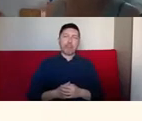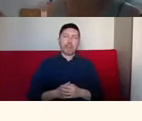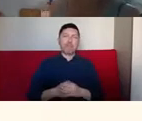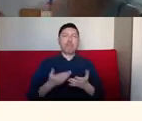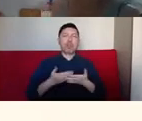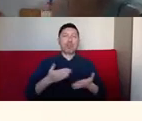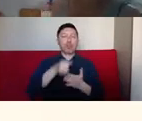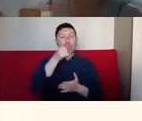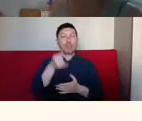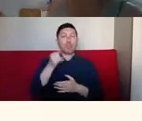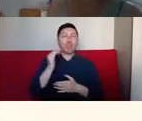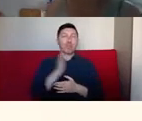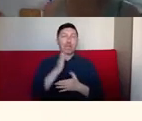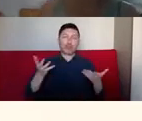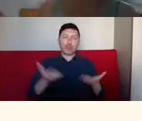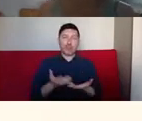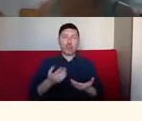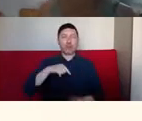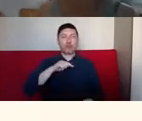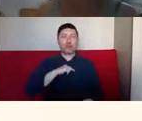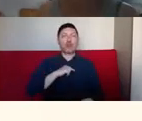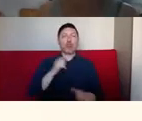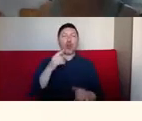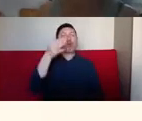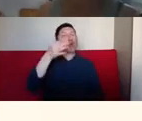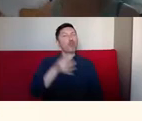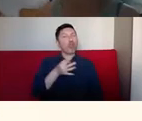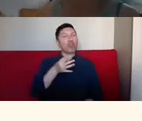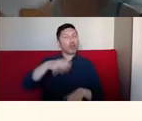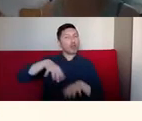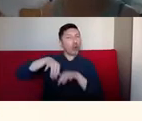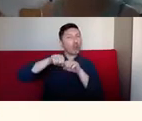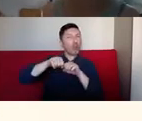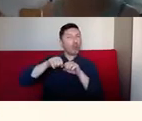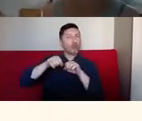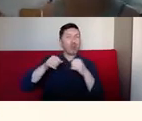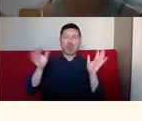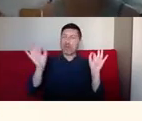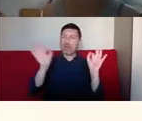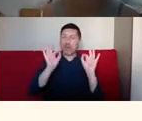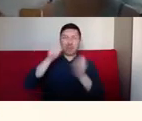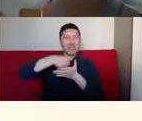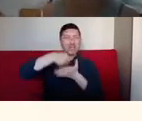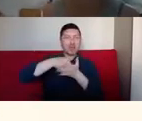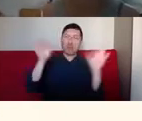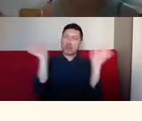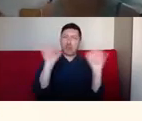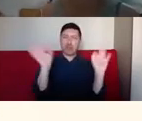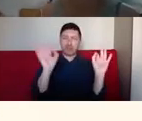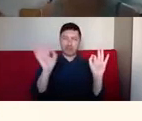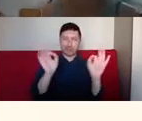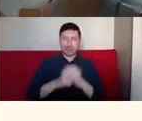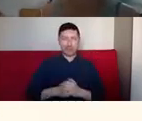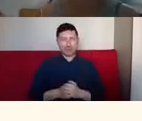belge, nous n'avons pas de quota d'emploi de personnes handicapées en entreprise classique privée. Par